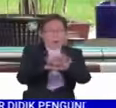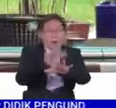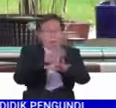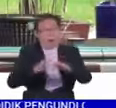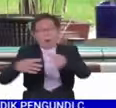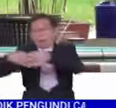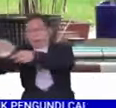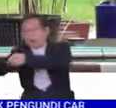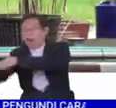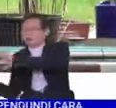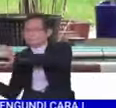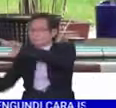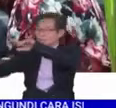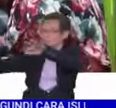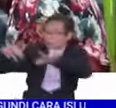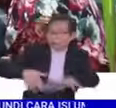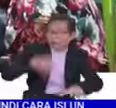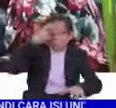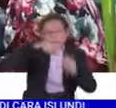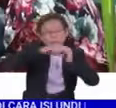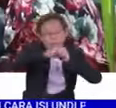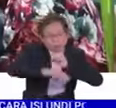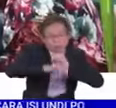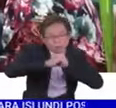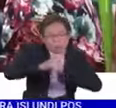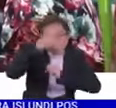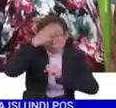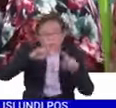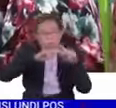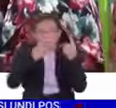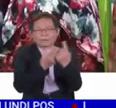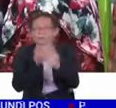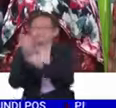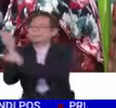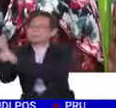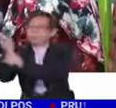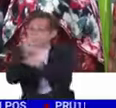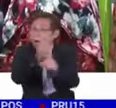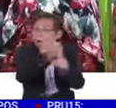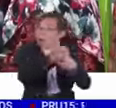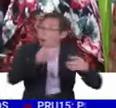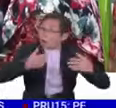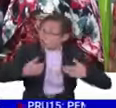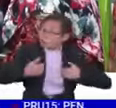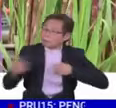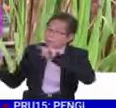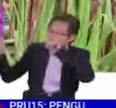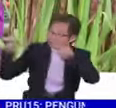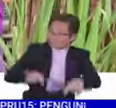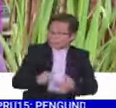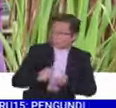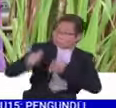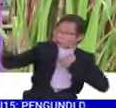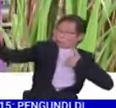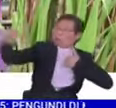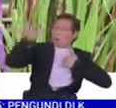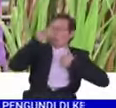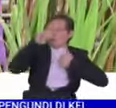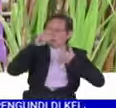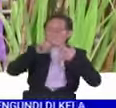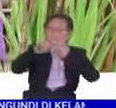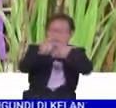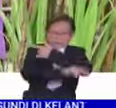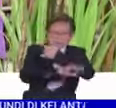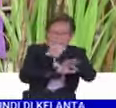orang luar yang datang berkunjung untuk berkempen bagi parti masing-masing. Ada antara mereka yang datang sejauh Melaka,